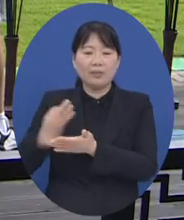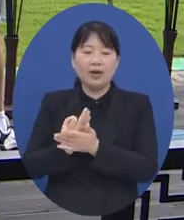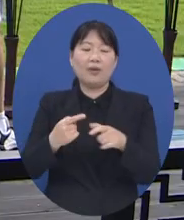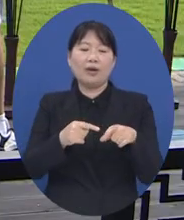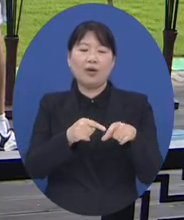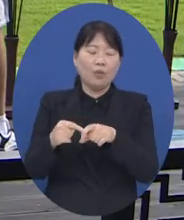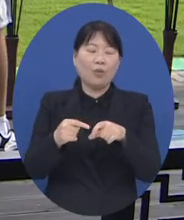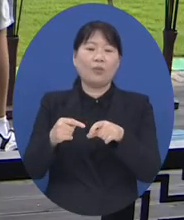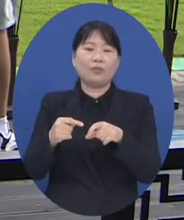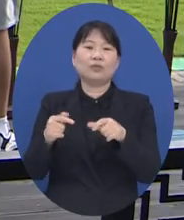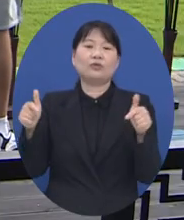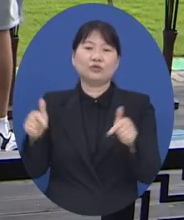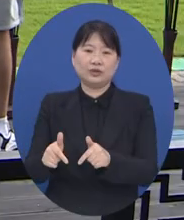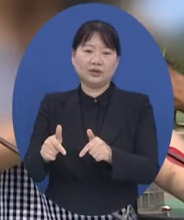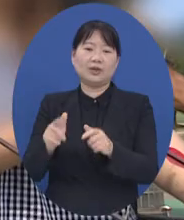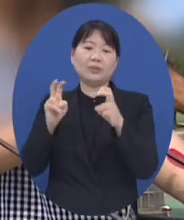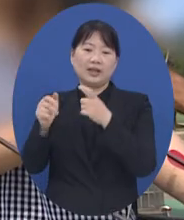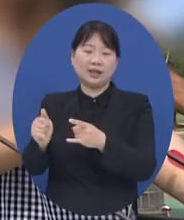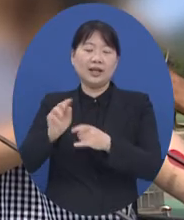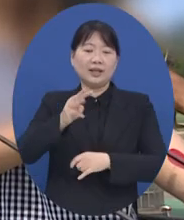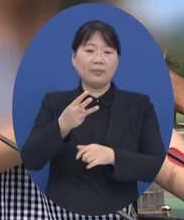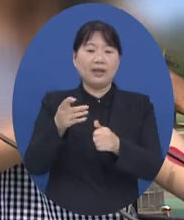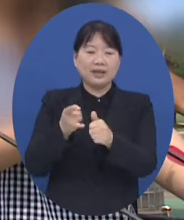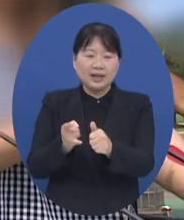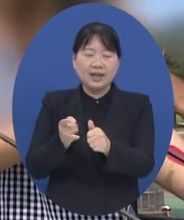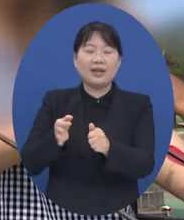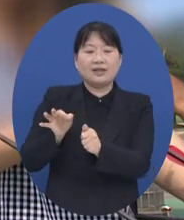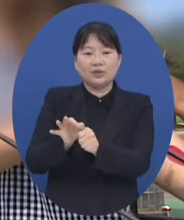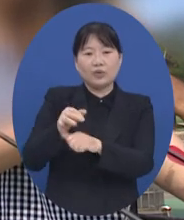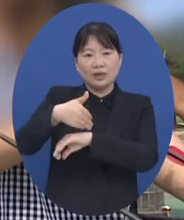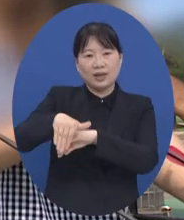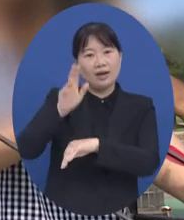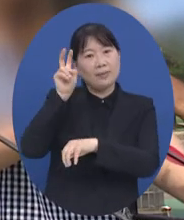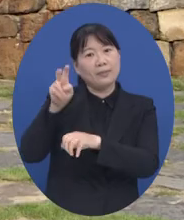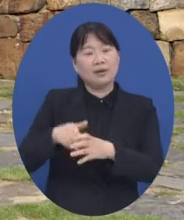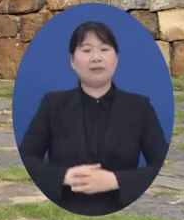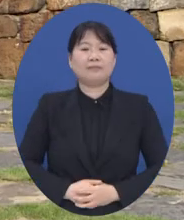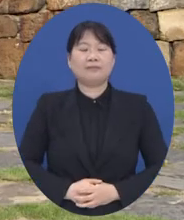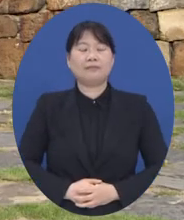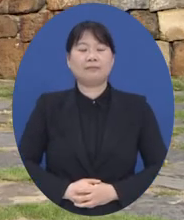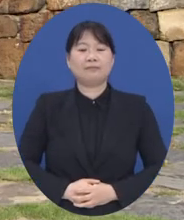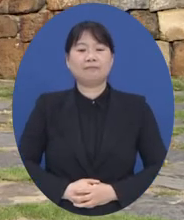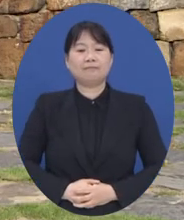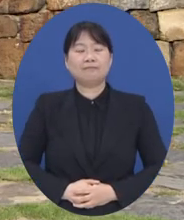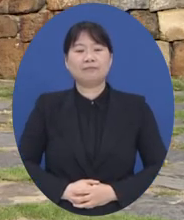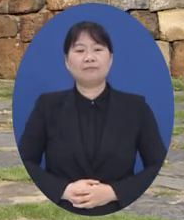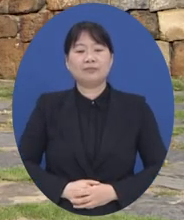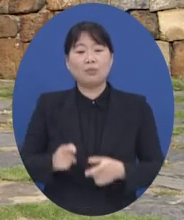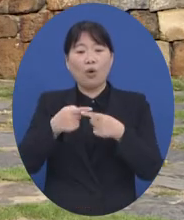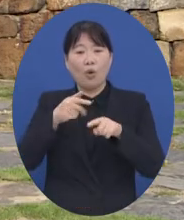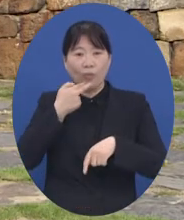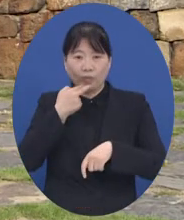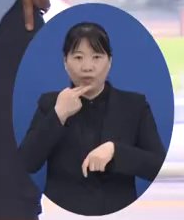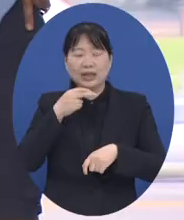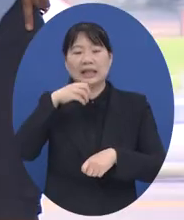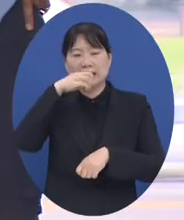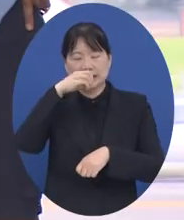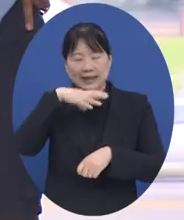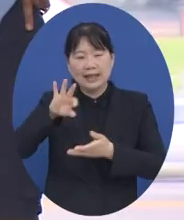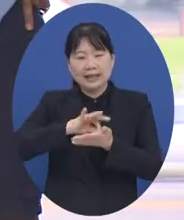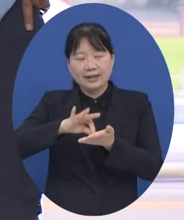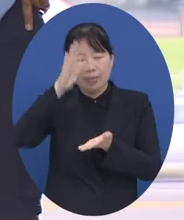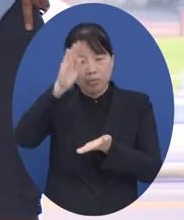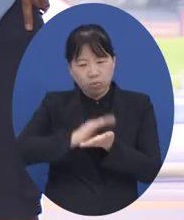최소 300개 이상의 업체에게 지원이 될 것으로 추산됩니다 지원 업체는 평가 없이 예산 소진시까지